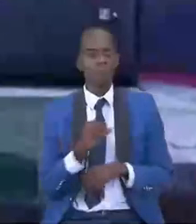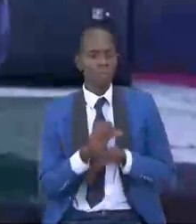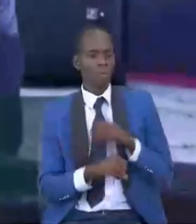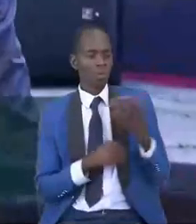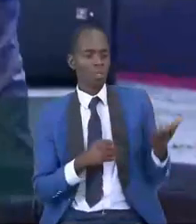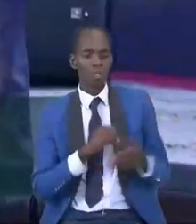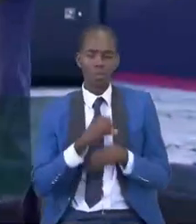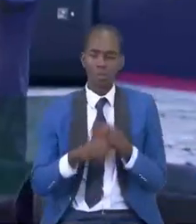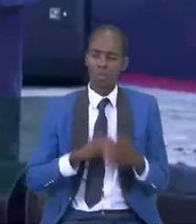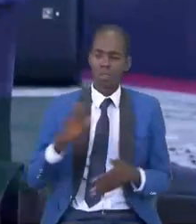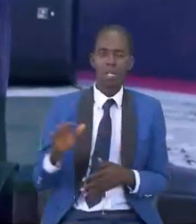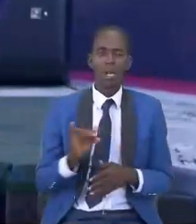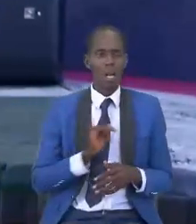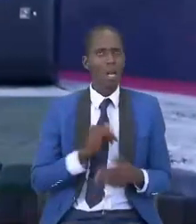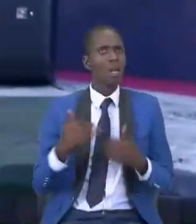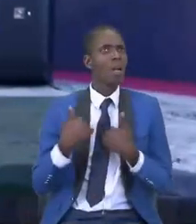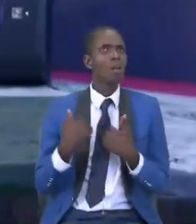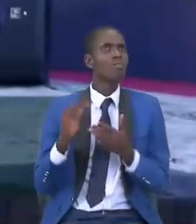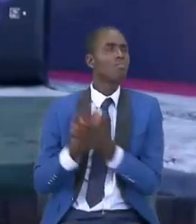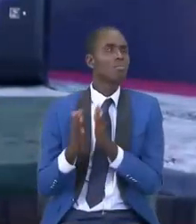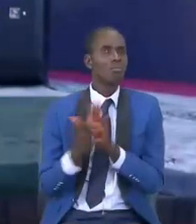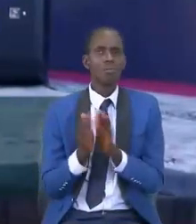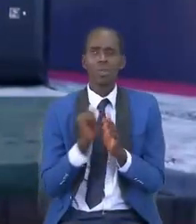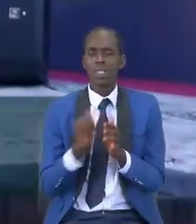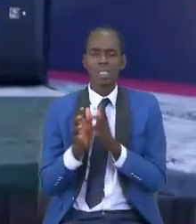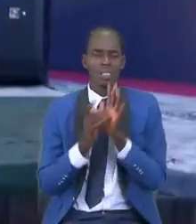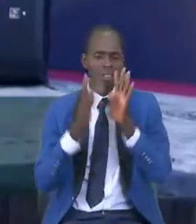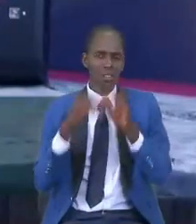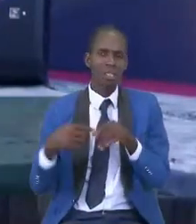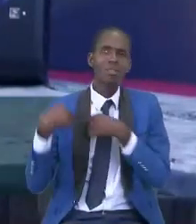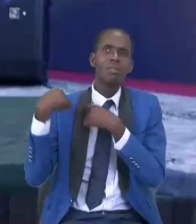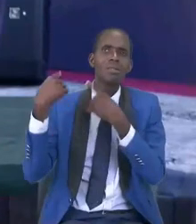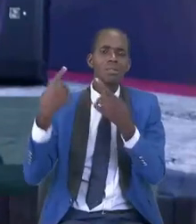suis enfant de Dieu. La souffrance, je n'ai jamais souffert comme ça.